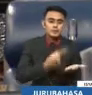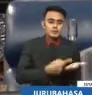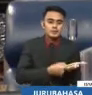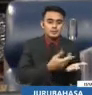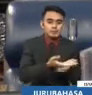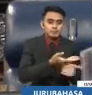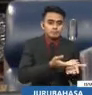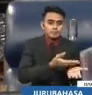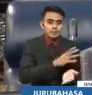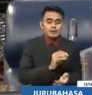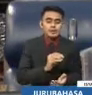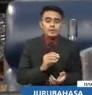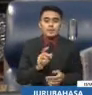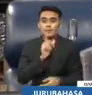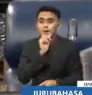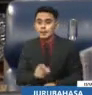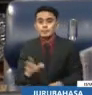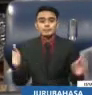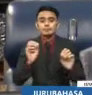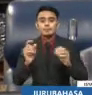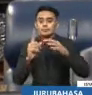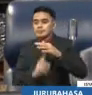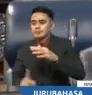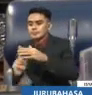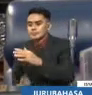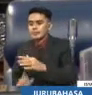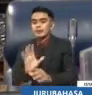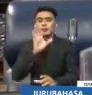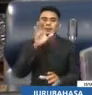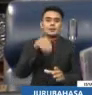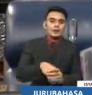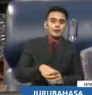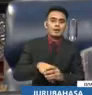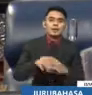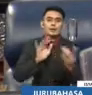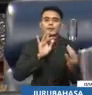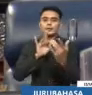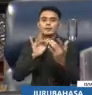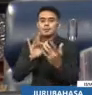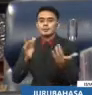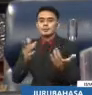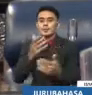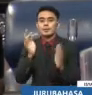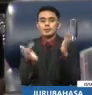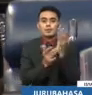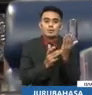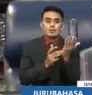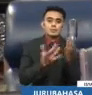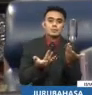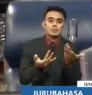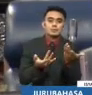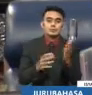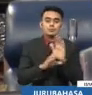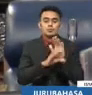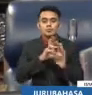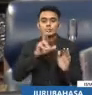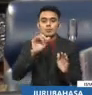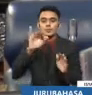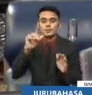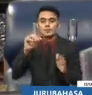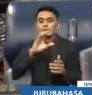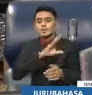bencana kita pastikan tidak ada yang ketinggalan dalam akses teknologi seperti RFID dan juga m